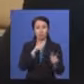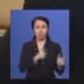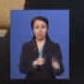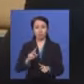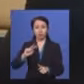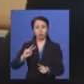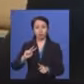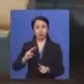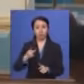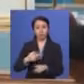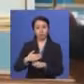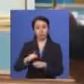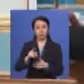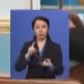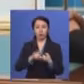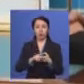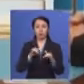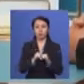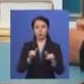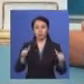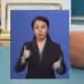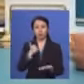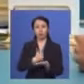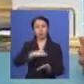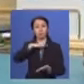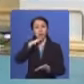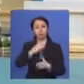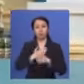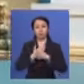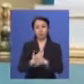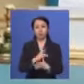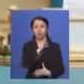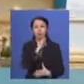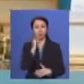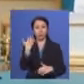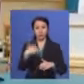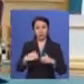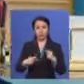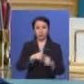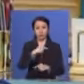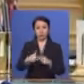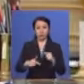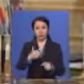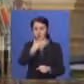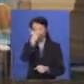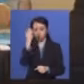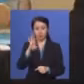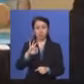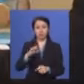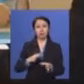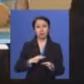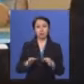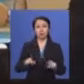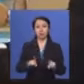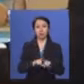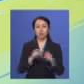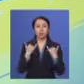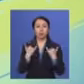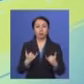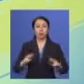второй волне пандемии. Президент поручил уделить особое внимание поддержке малого и среднего бизнеса, не забывая о социальной сфере.